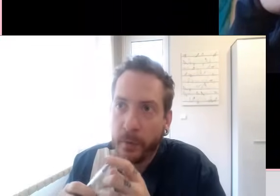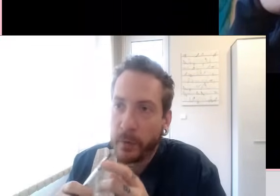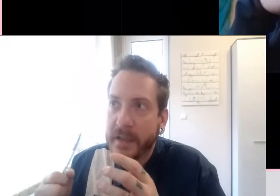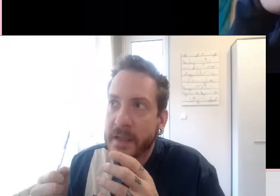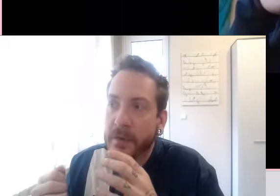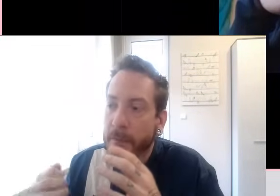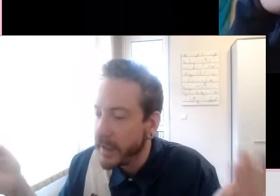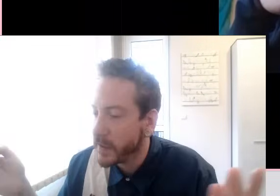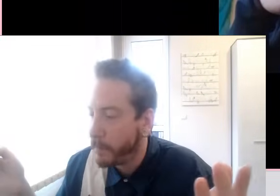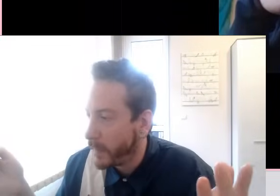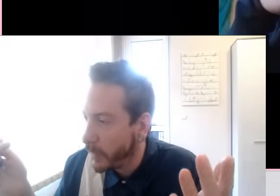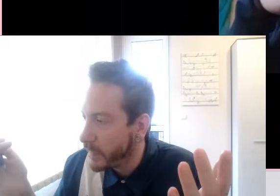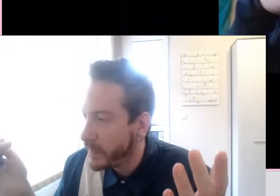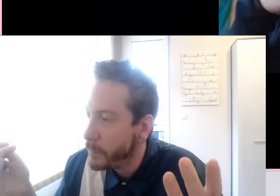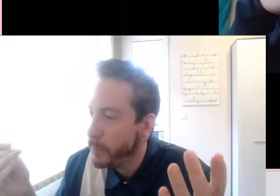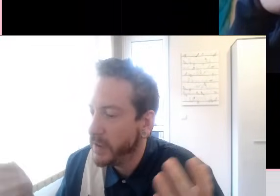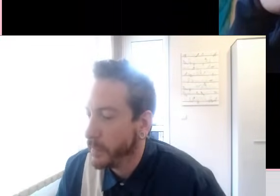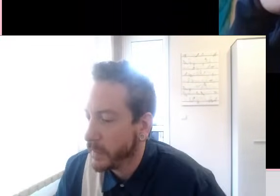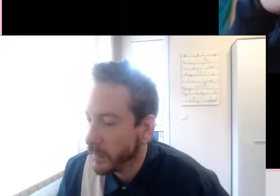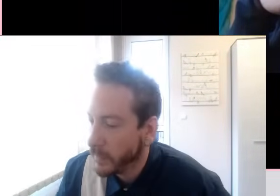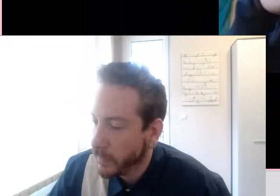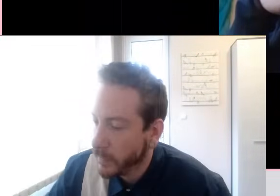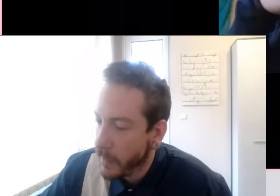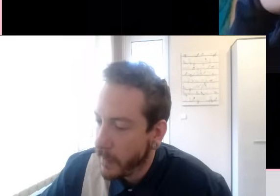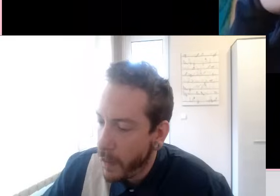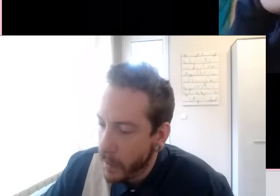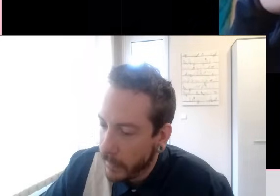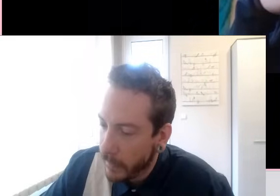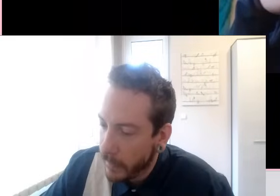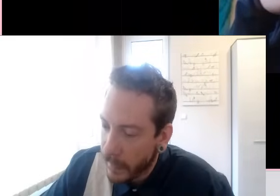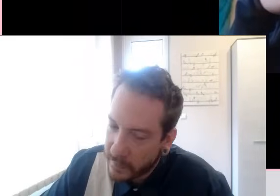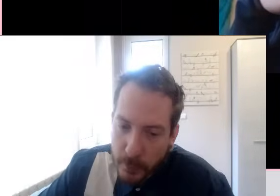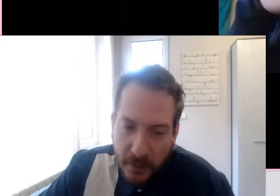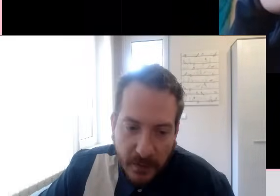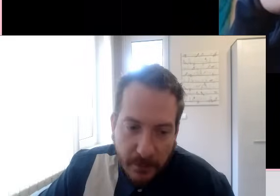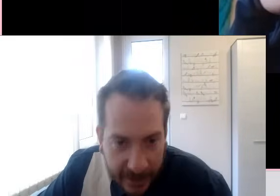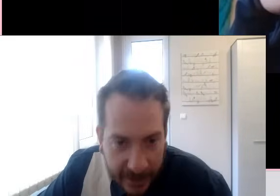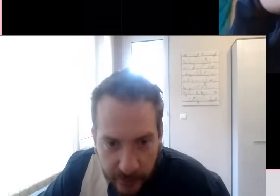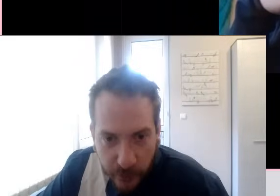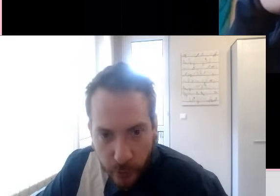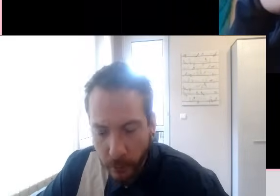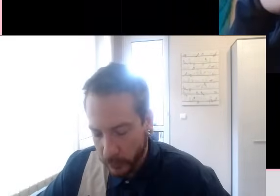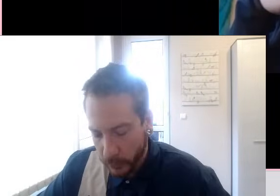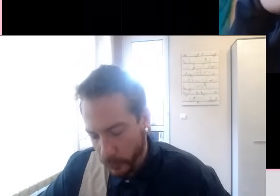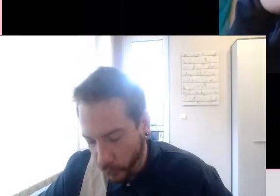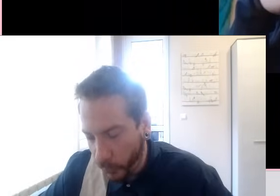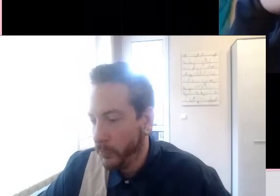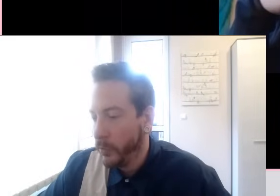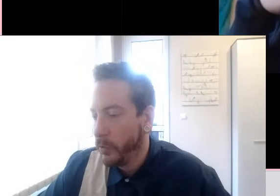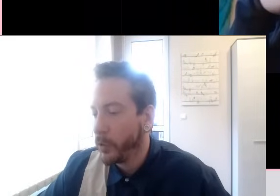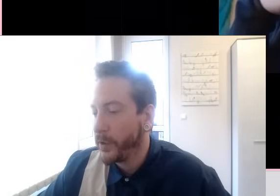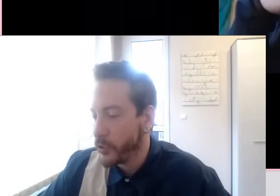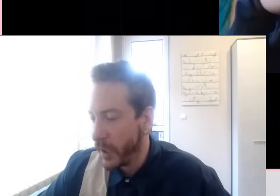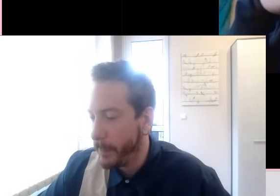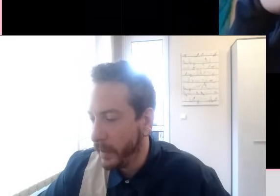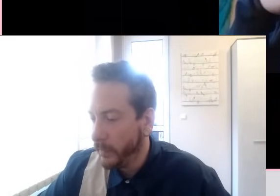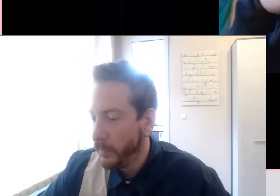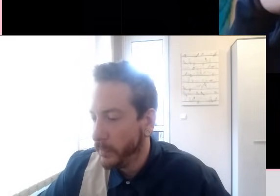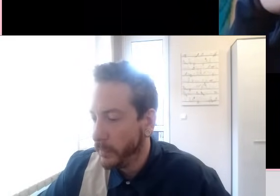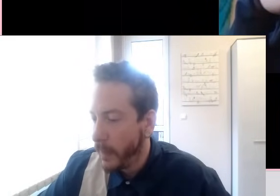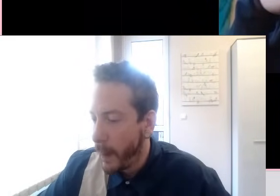qui se brise, parce que là c'est plus possible en fait. Là c'est plus possible. Et tant que ça ne changera